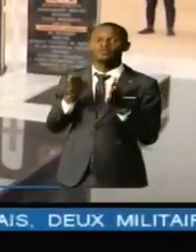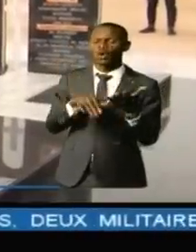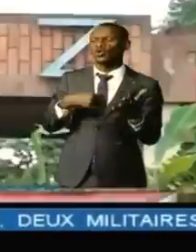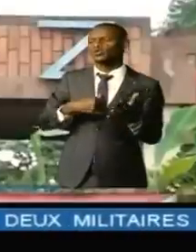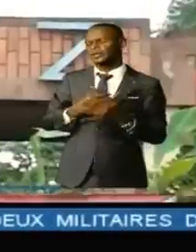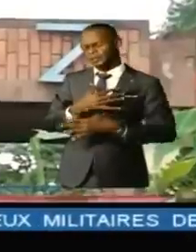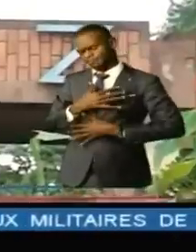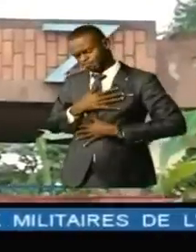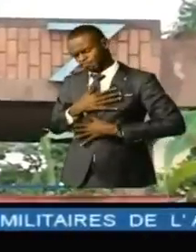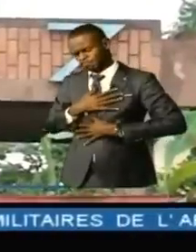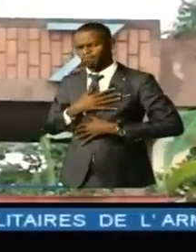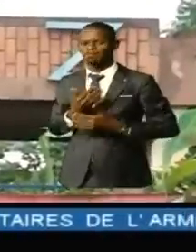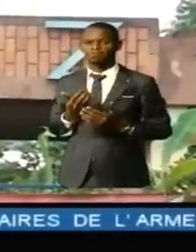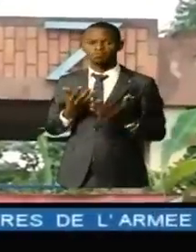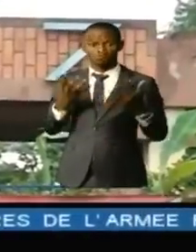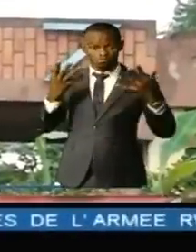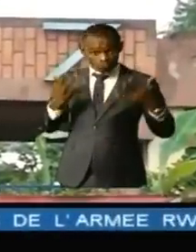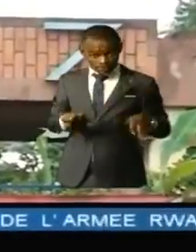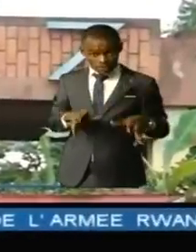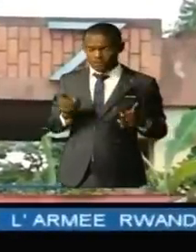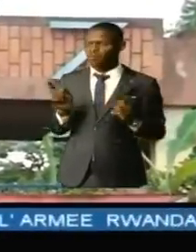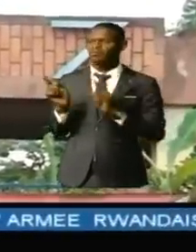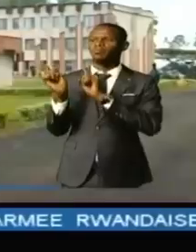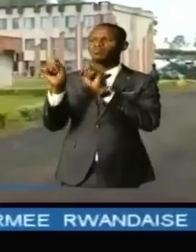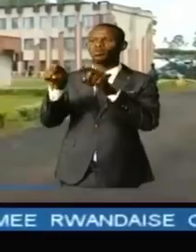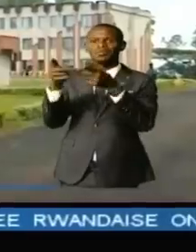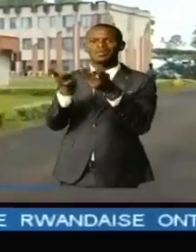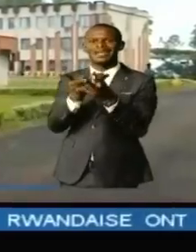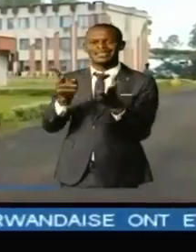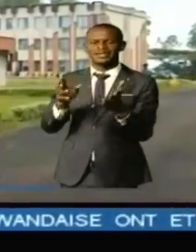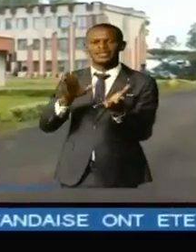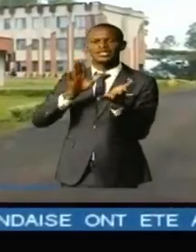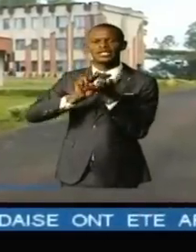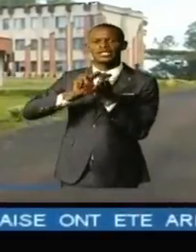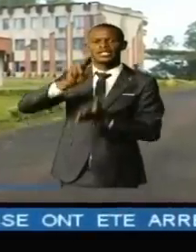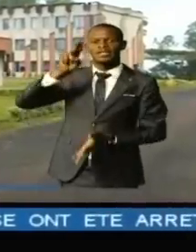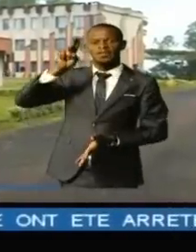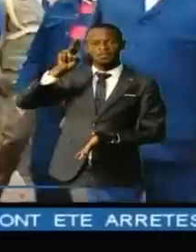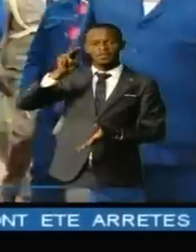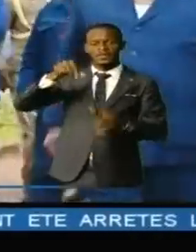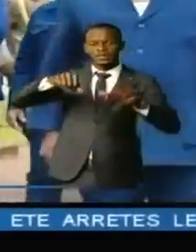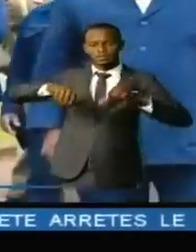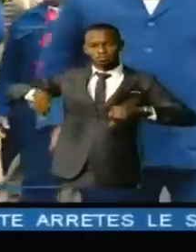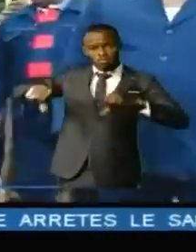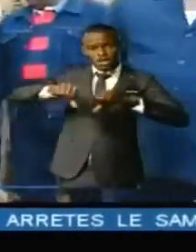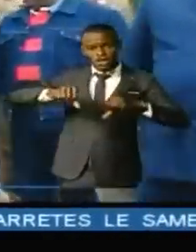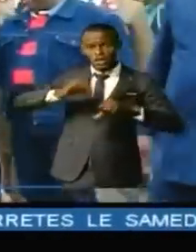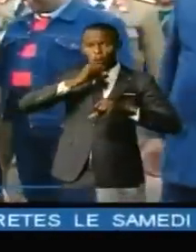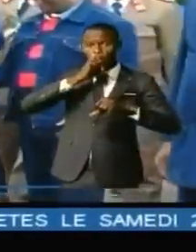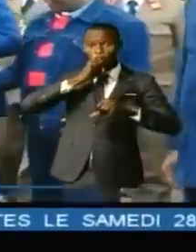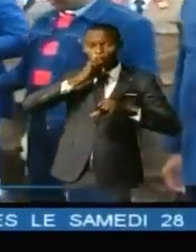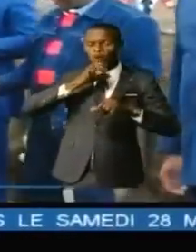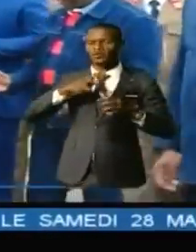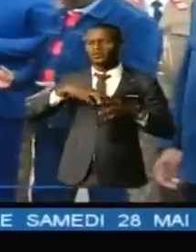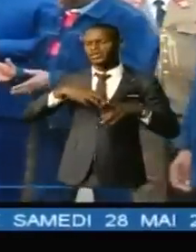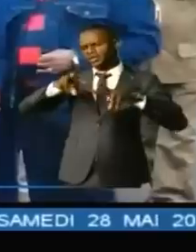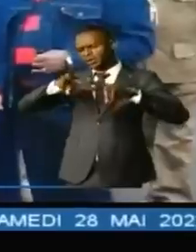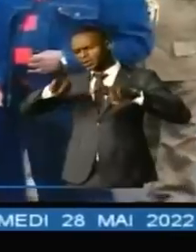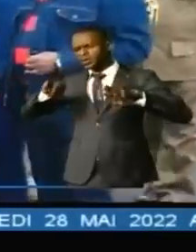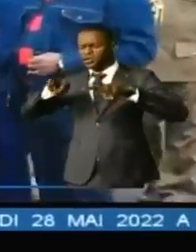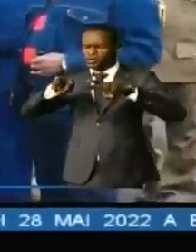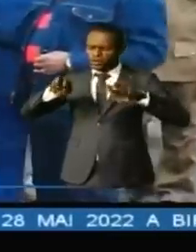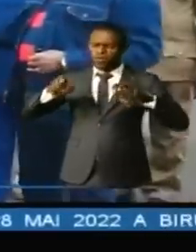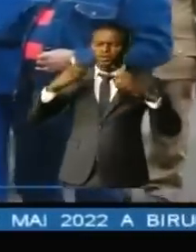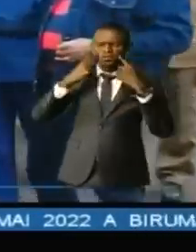la visite de l'Institut des sciences agronomiques et zootechniques de Gitega, une unité de recherche en agronomie